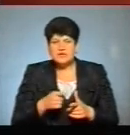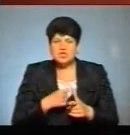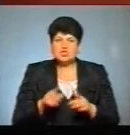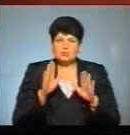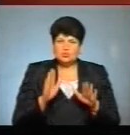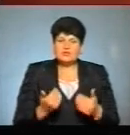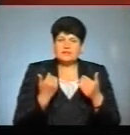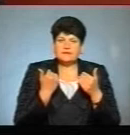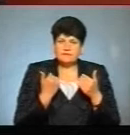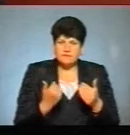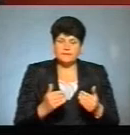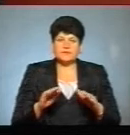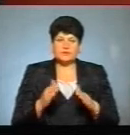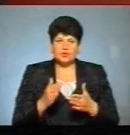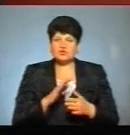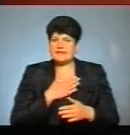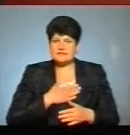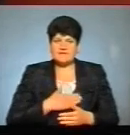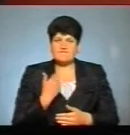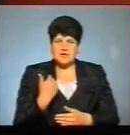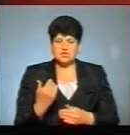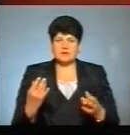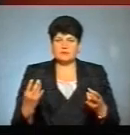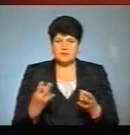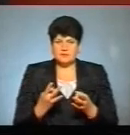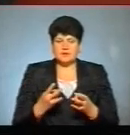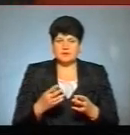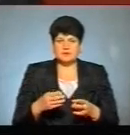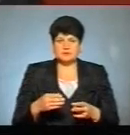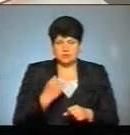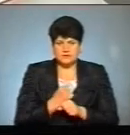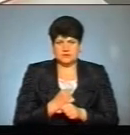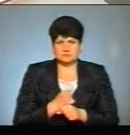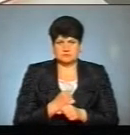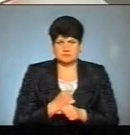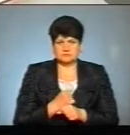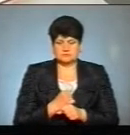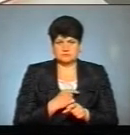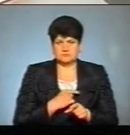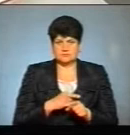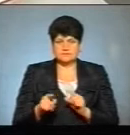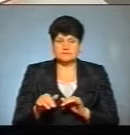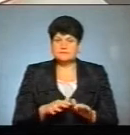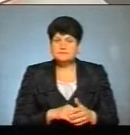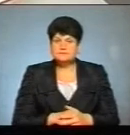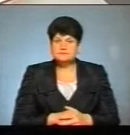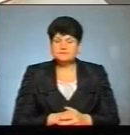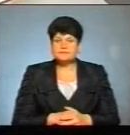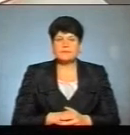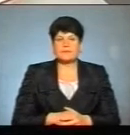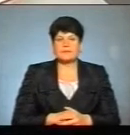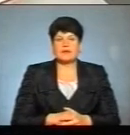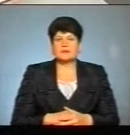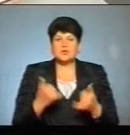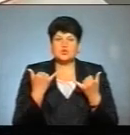ви в разі, якщо не задовольнять ваші потреби, вдаватися до рішучіших дій? Знаєте,